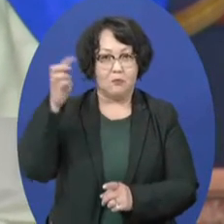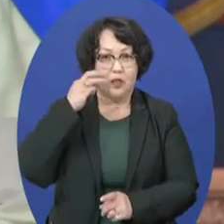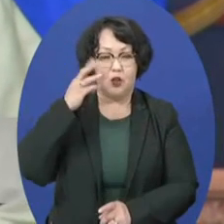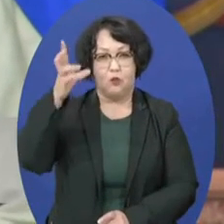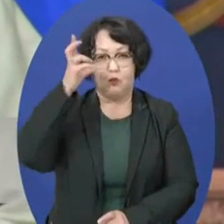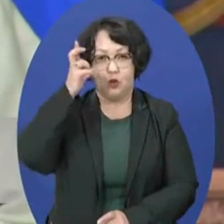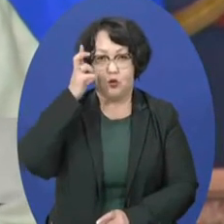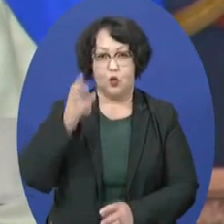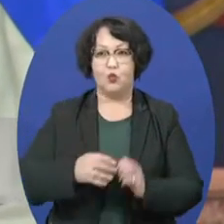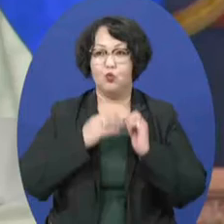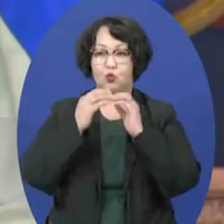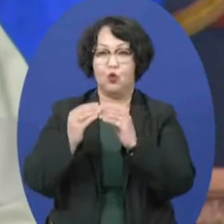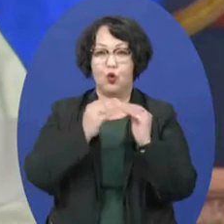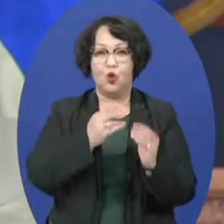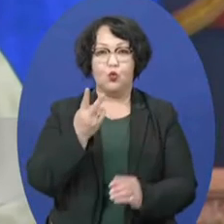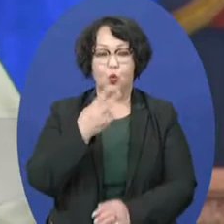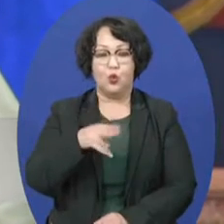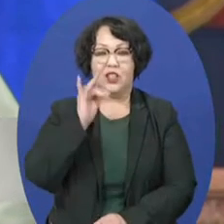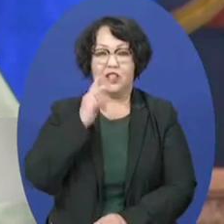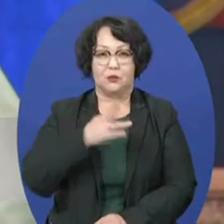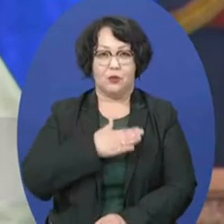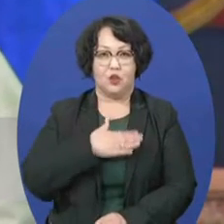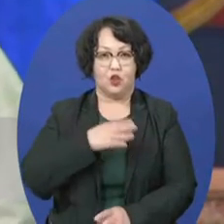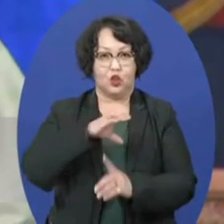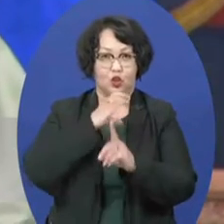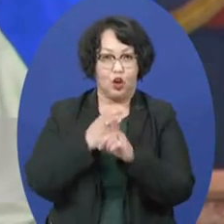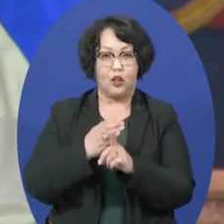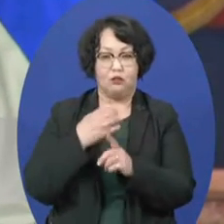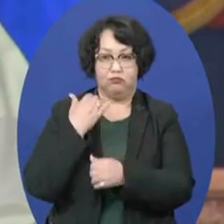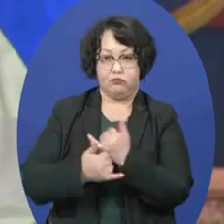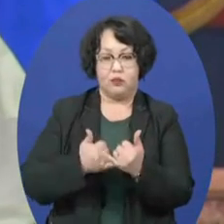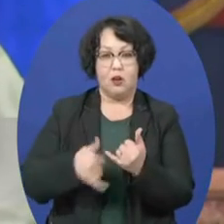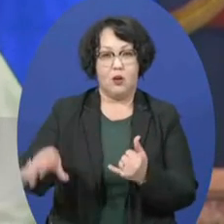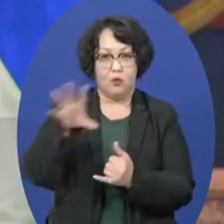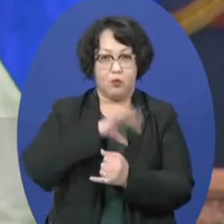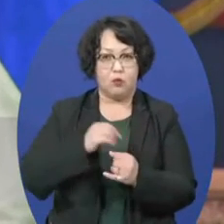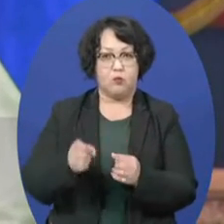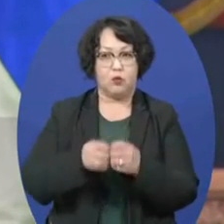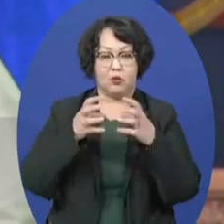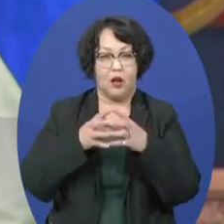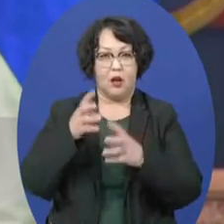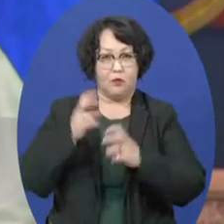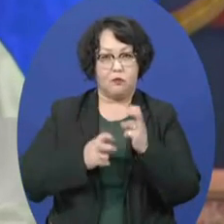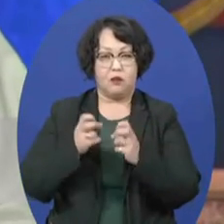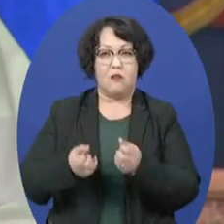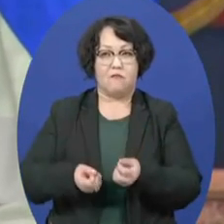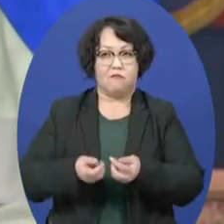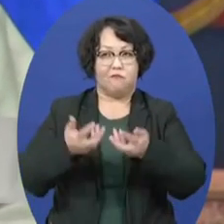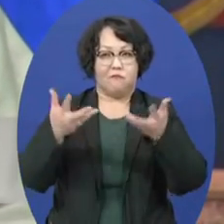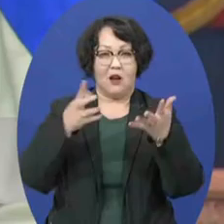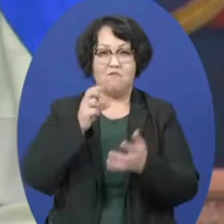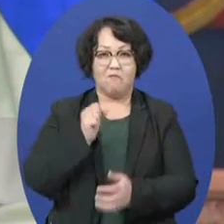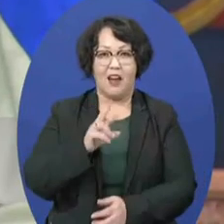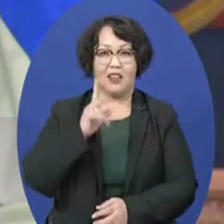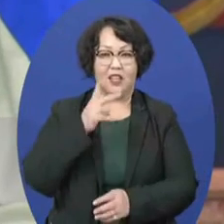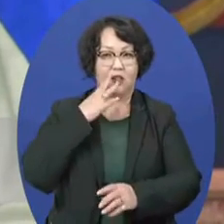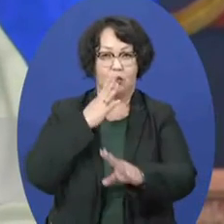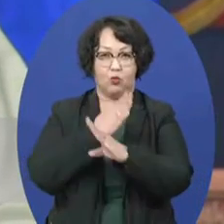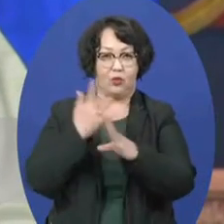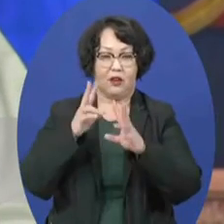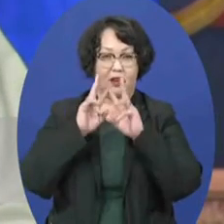боловсрал, нүүдэлчдийн соёл иргэншлигэд бид бүхэн ундран аримждаг баялаг асар их бий. Энэ баялаг